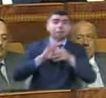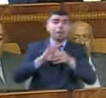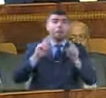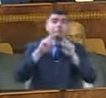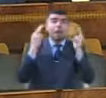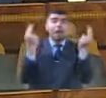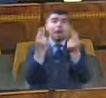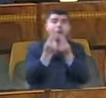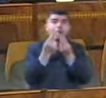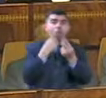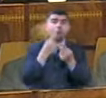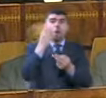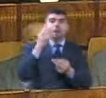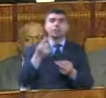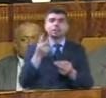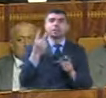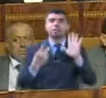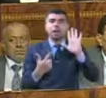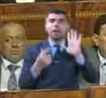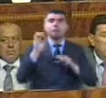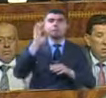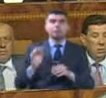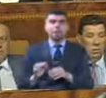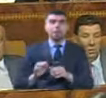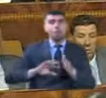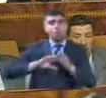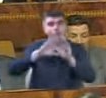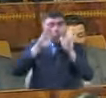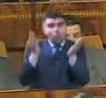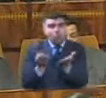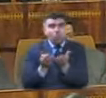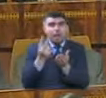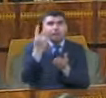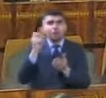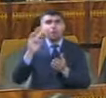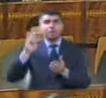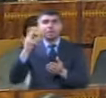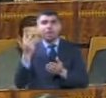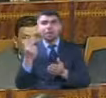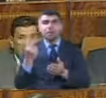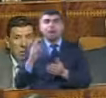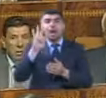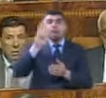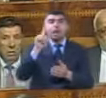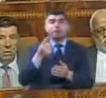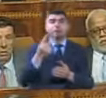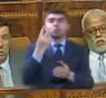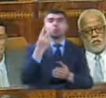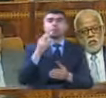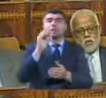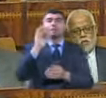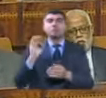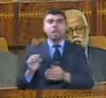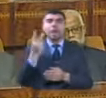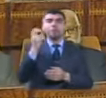كنقولوا 7.1% من ناتج الداخل الخام سنة 2012 إلى 4.9% سنة 2014.